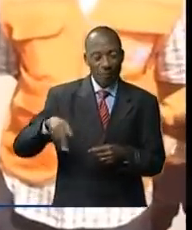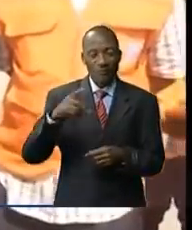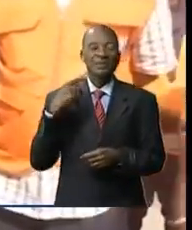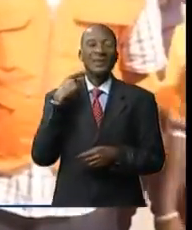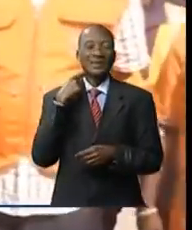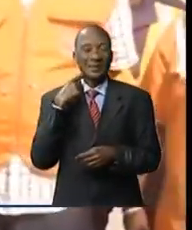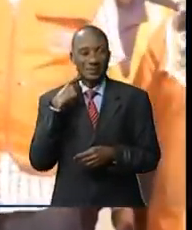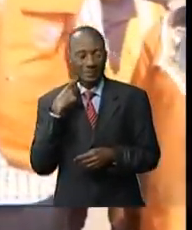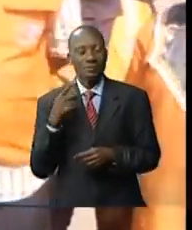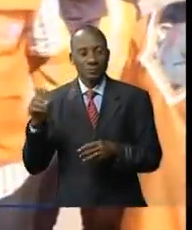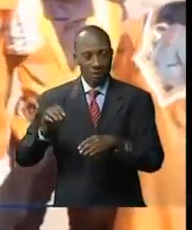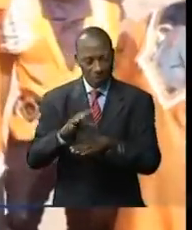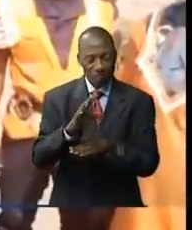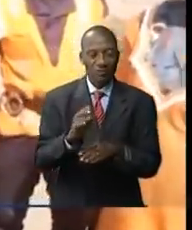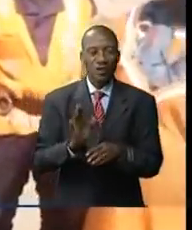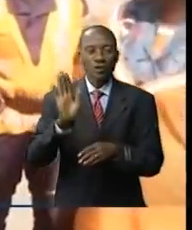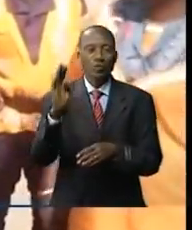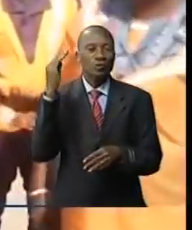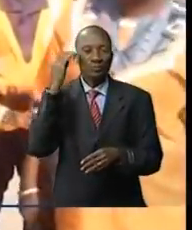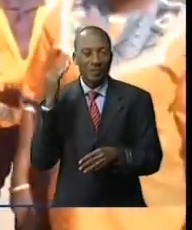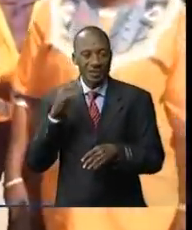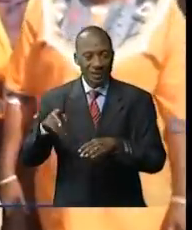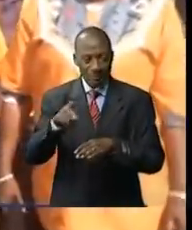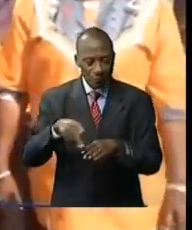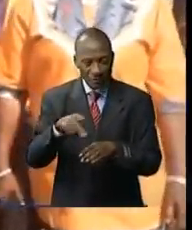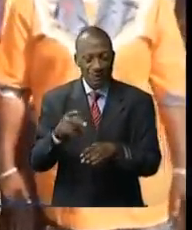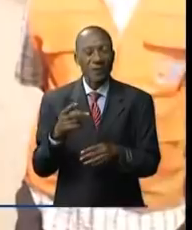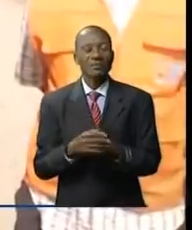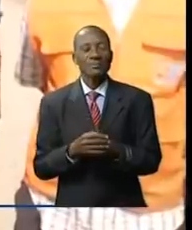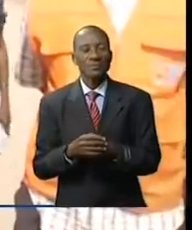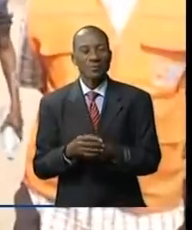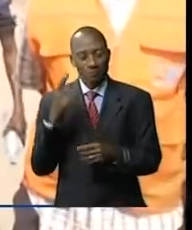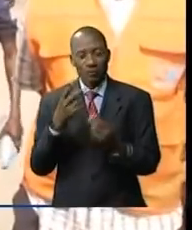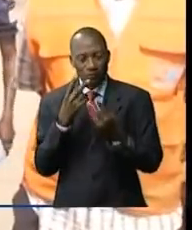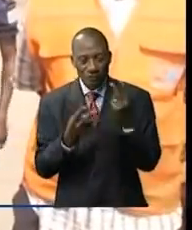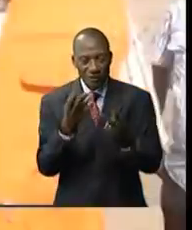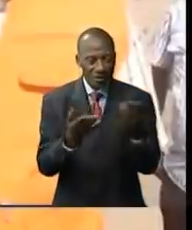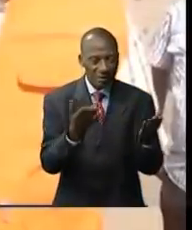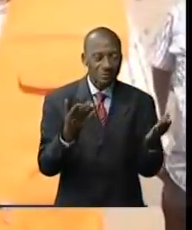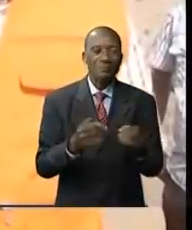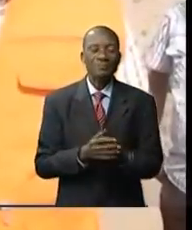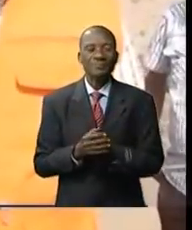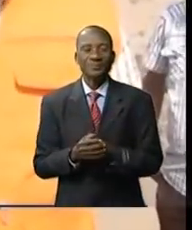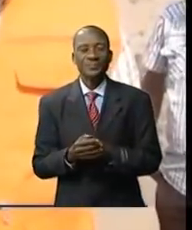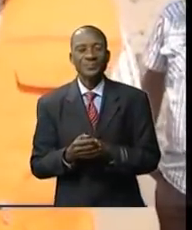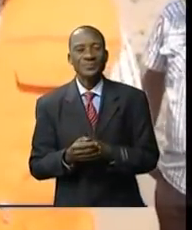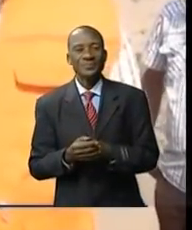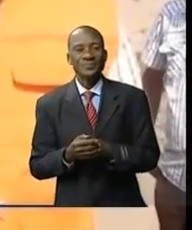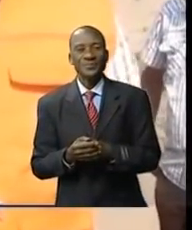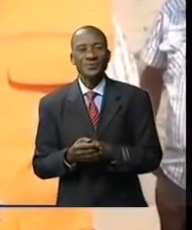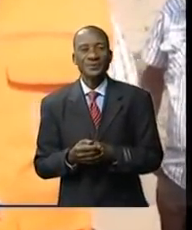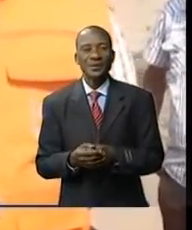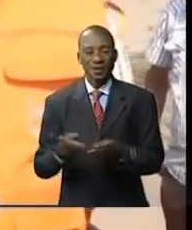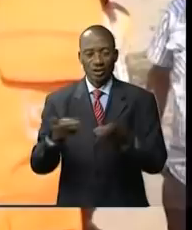à leurs activités. Et là, il fallait que je me fasse accompagner des élus du peuple. Quant à M. Mafuta,